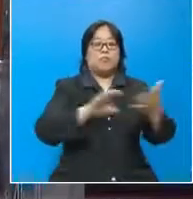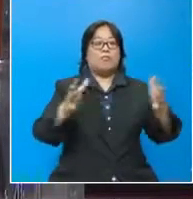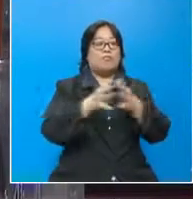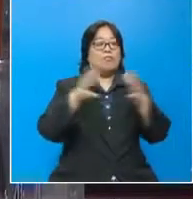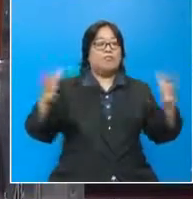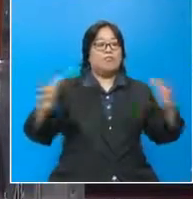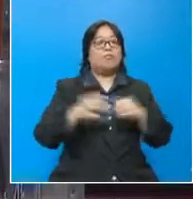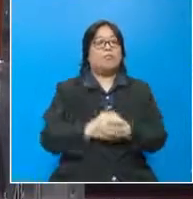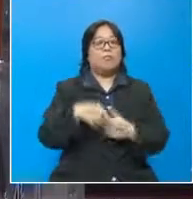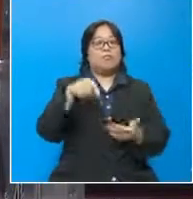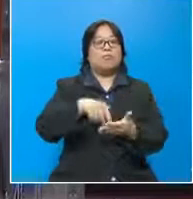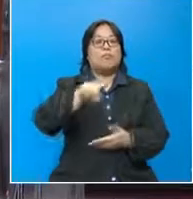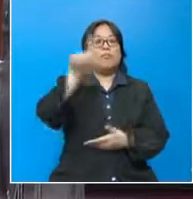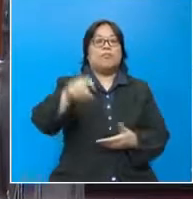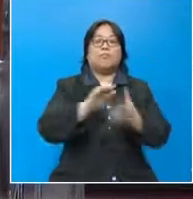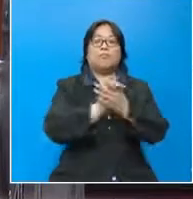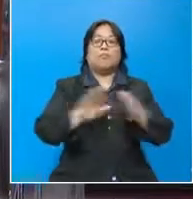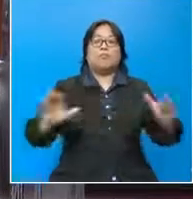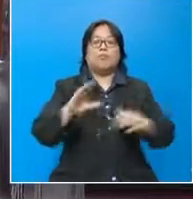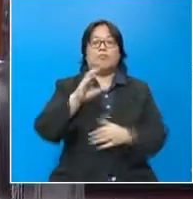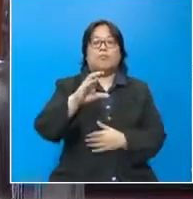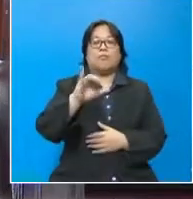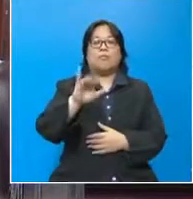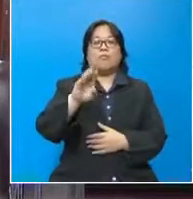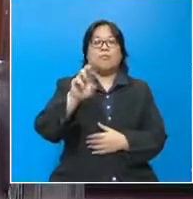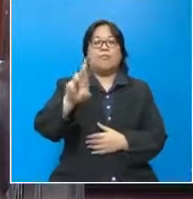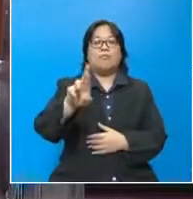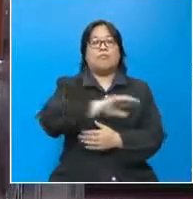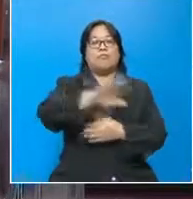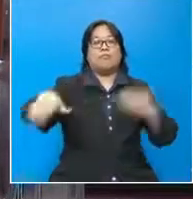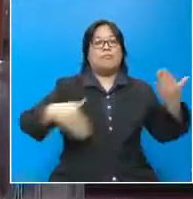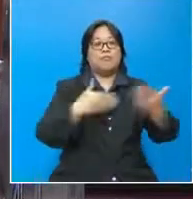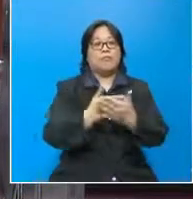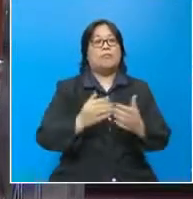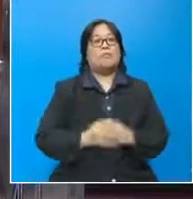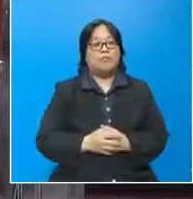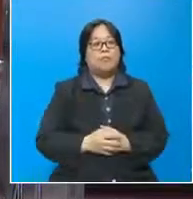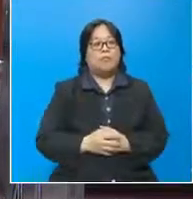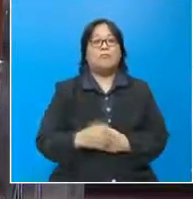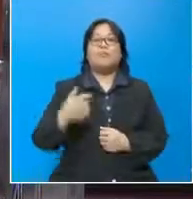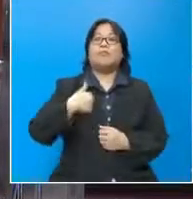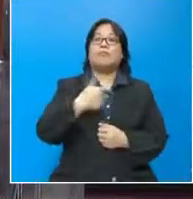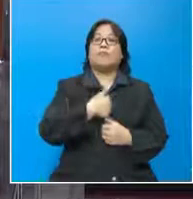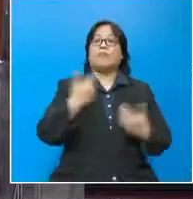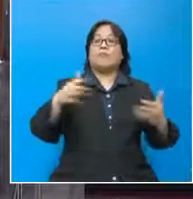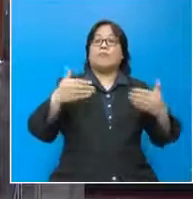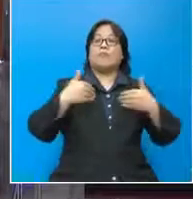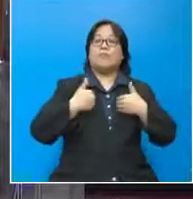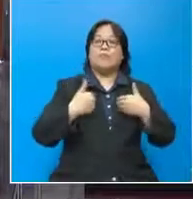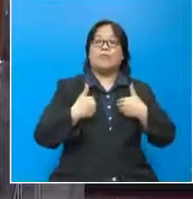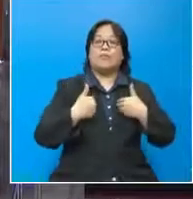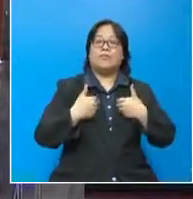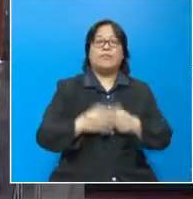besar ini soal keselamatan Stable secara keseluruhannya Kita sudah mempunyai